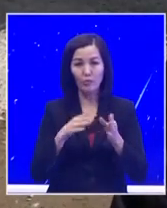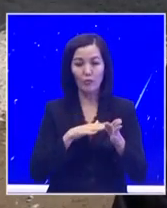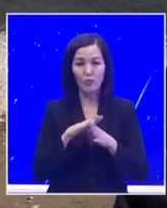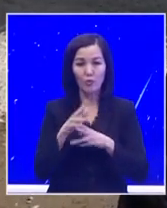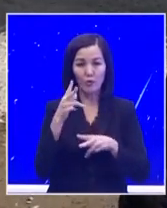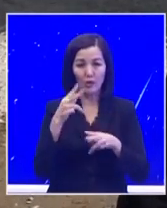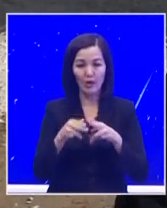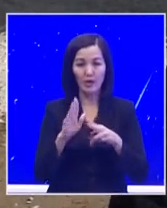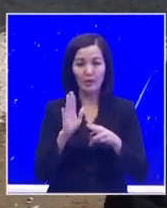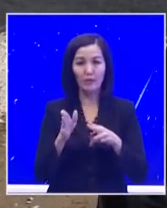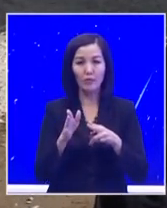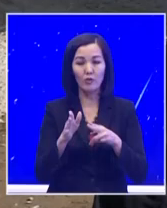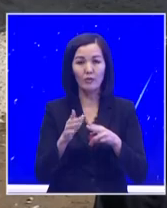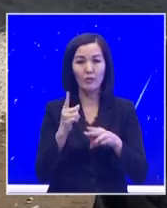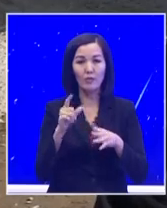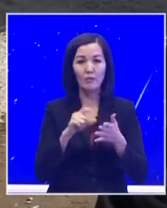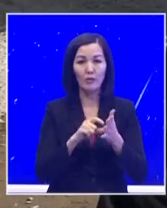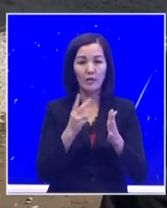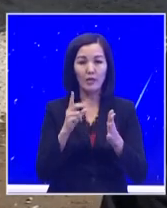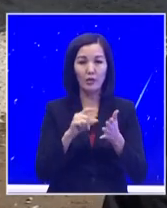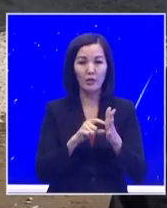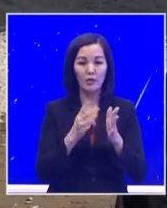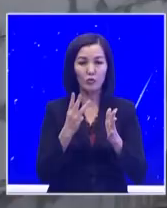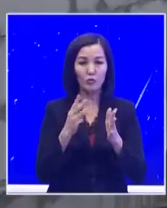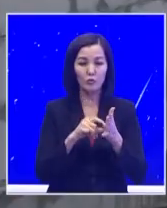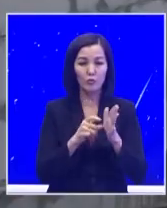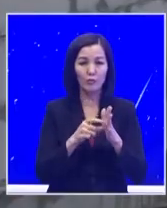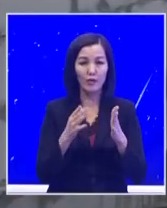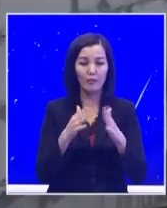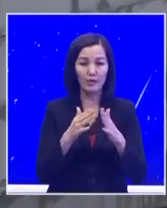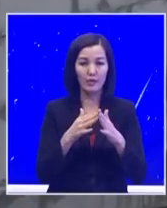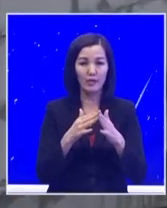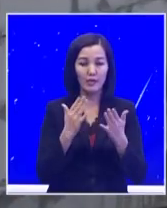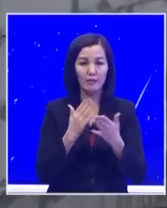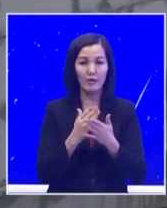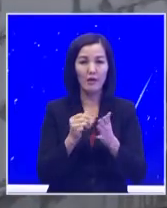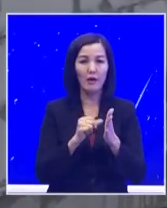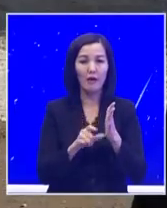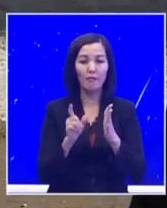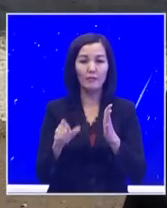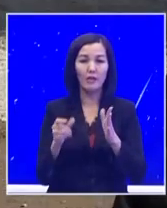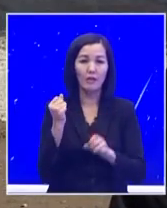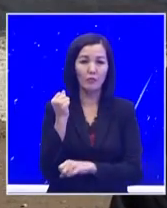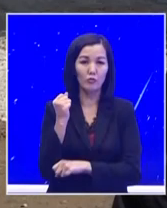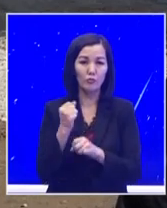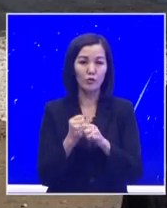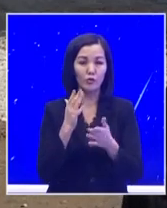отырмыз. Үй бір бөлмелі, екі бөлмелі, үш бөлмелі пәтерлер. Объектіде қазір 60 адам жұмыс істеп жатыр.